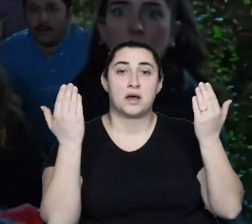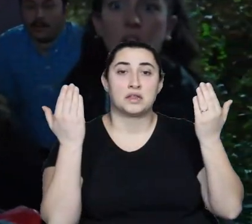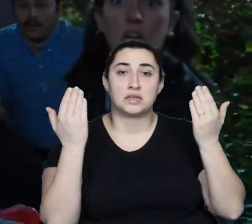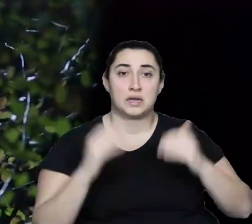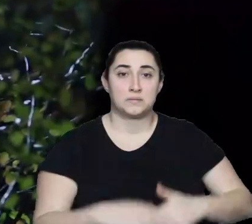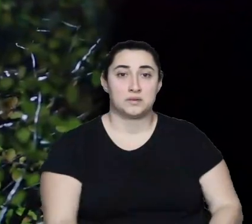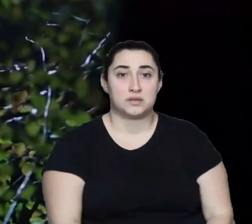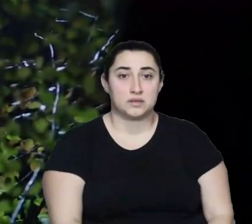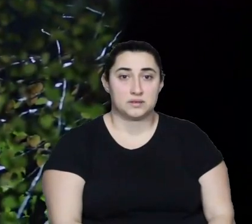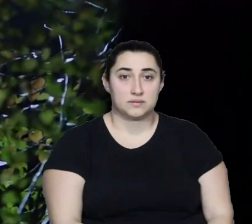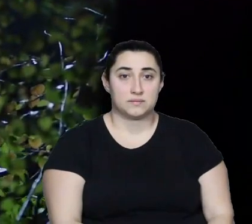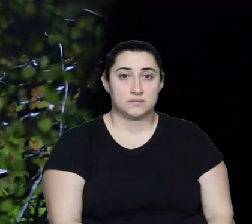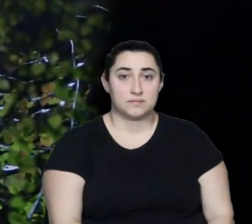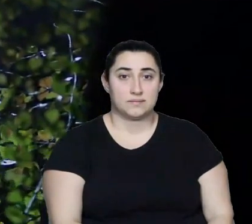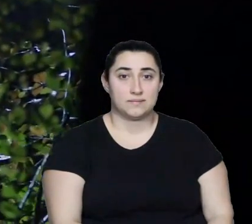Bismillahirrahmanirrahim.